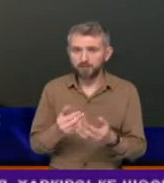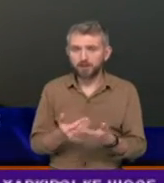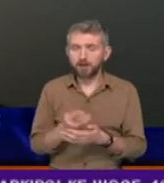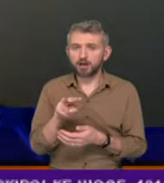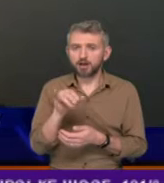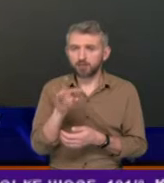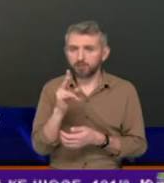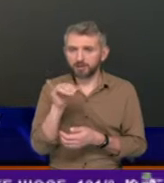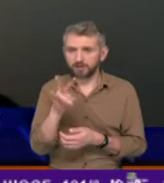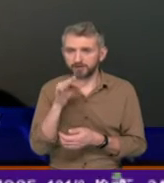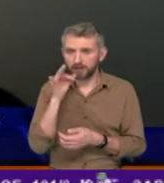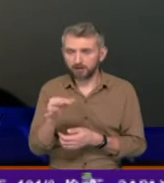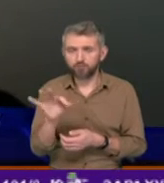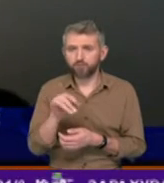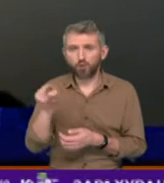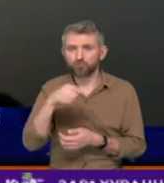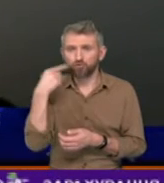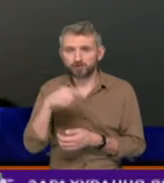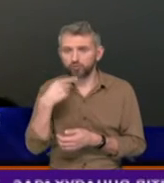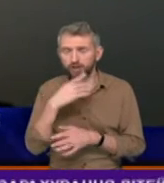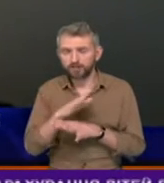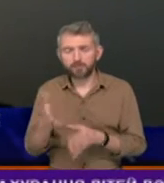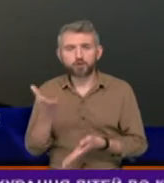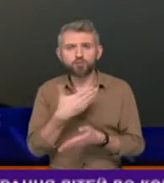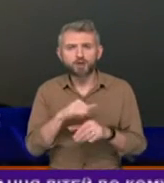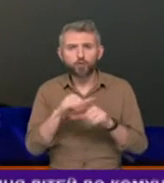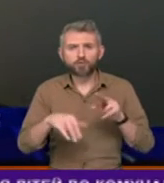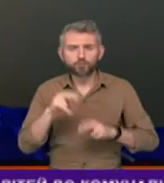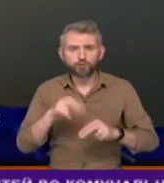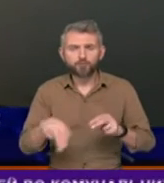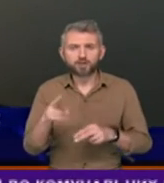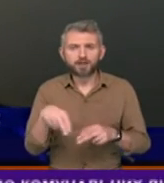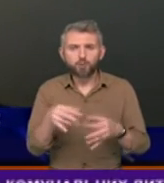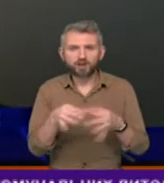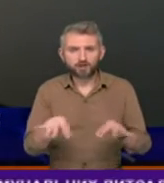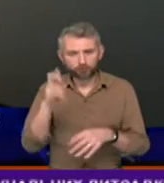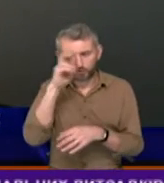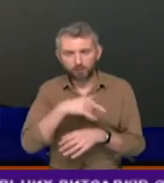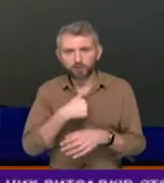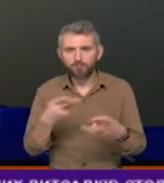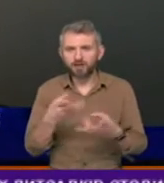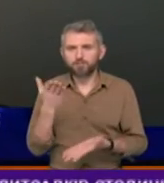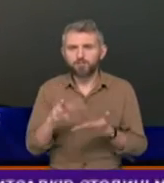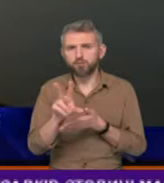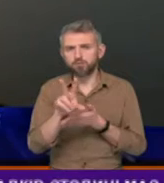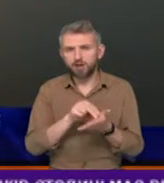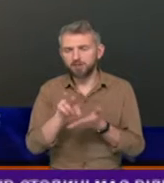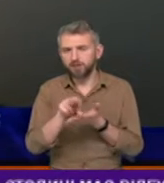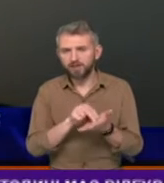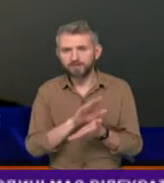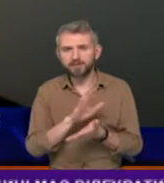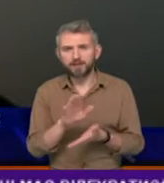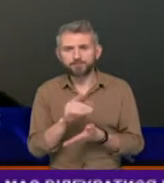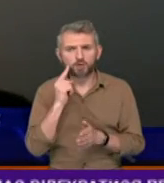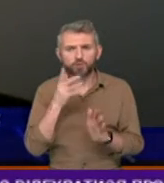що з того боку просто не йдеться. Якщо ми розбудовуємо демократичну країну, то нам треба, мабуть, брати приклади не...